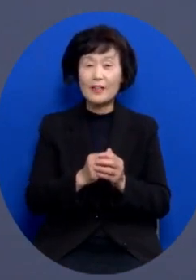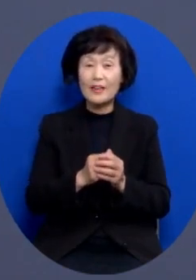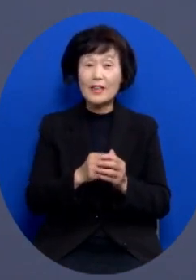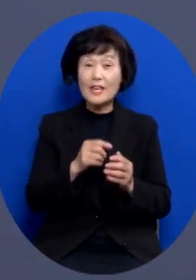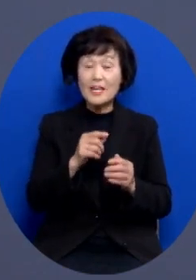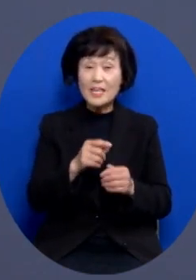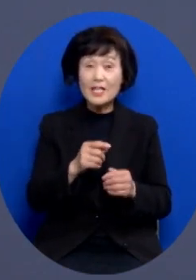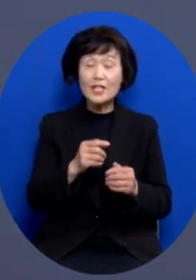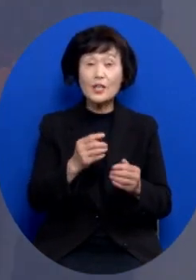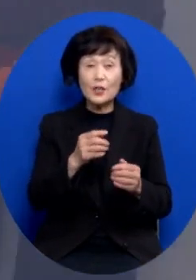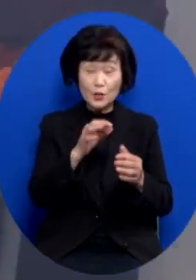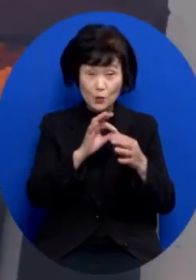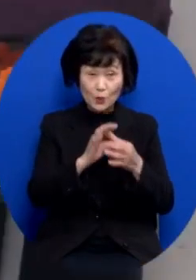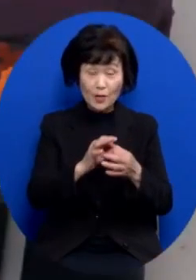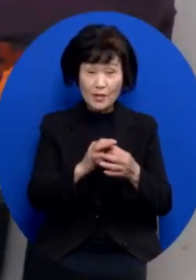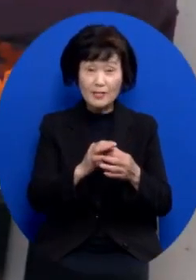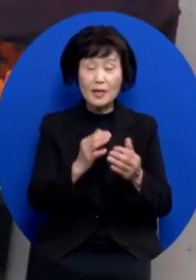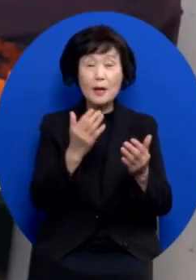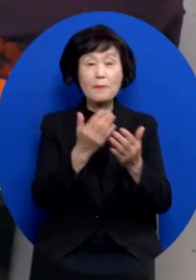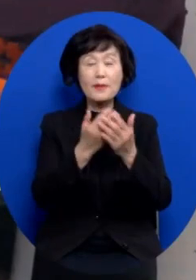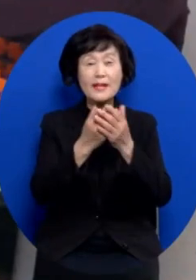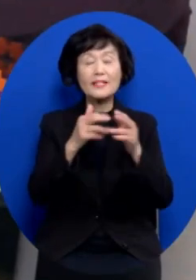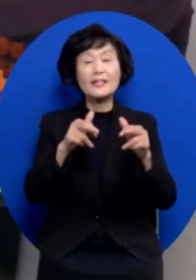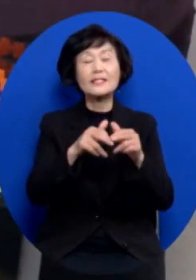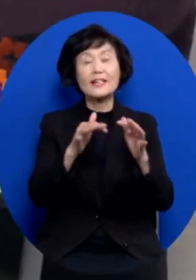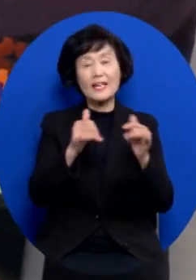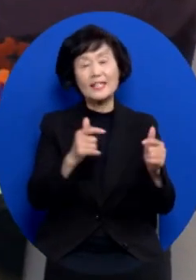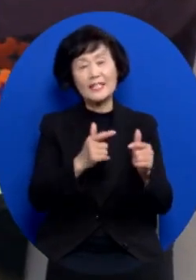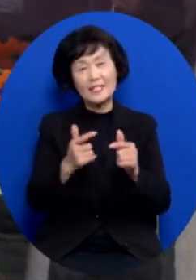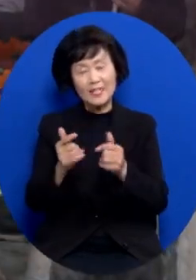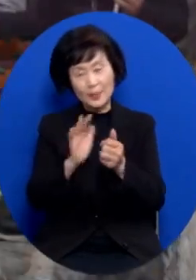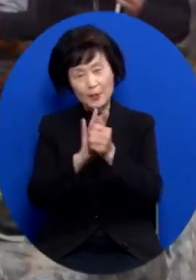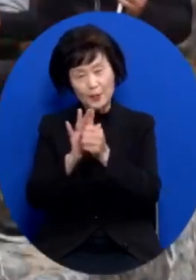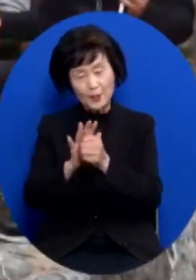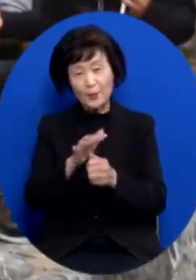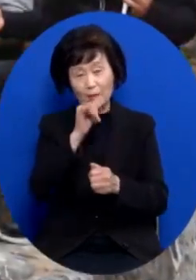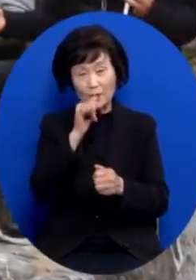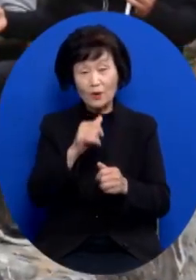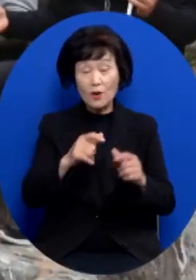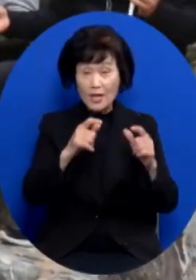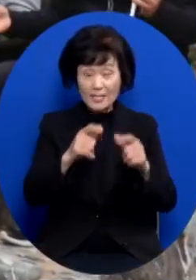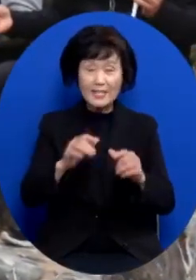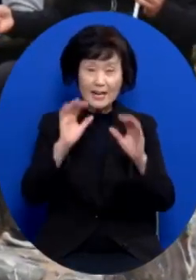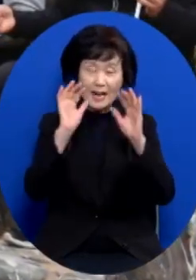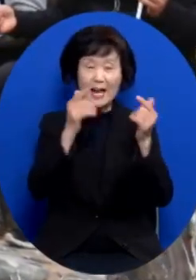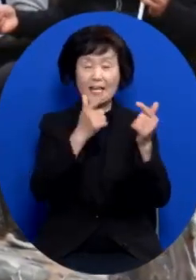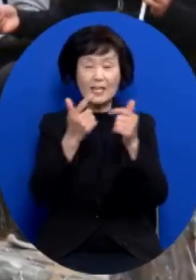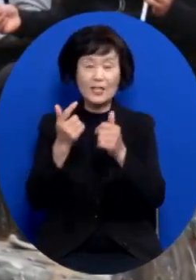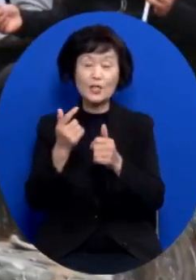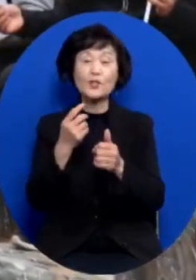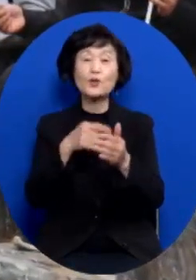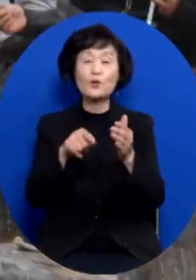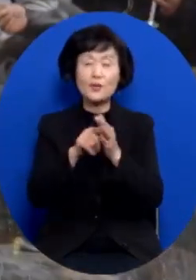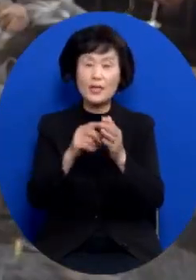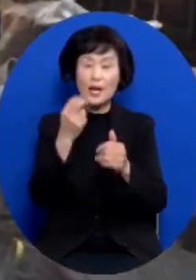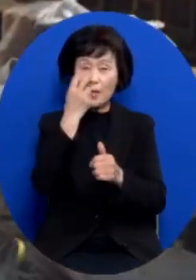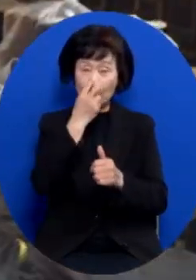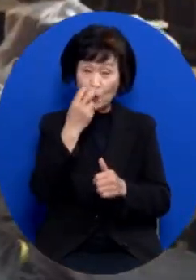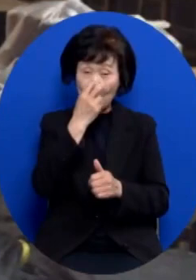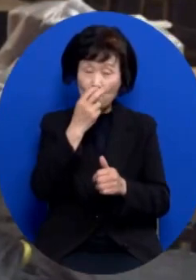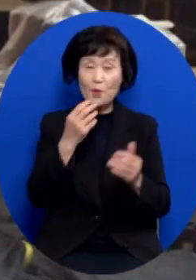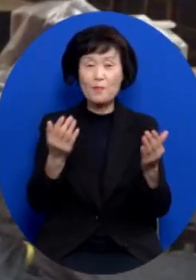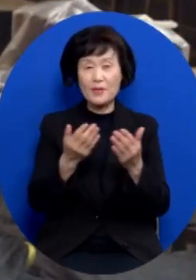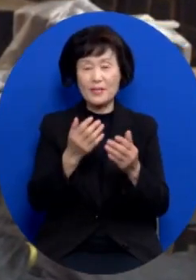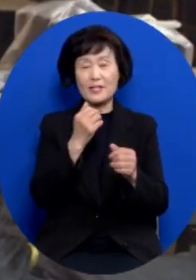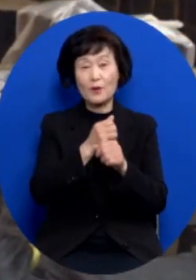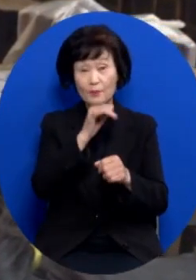복지재단을 통해서 발달 지체장애인들을 저희들이 섬기고 있고 또 지역아동들을 좀 케어하는 돌봄 사역들을 진행하고 있습니다 지역에